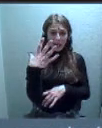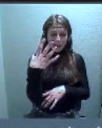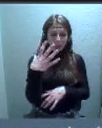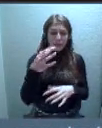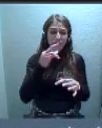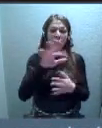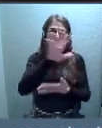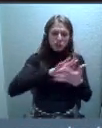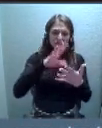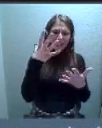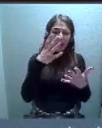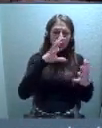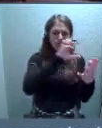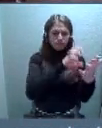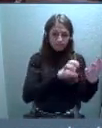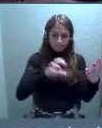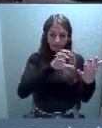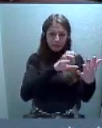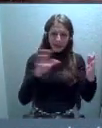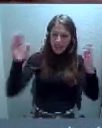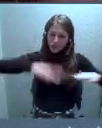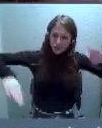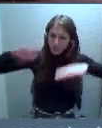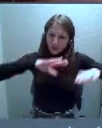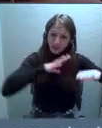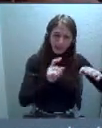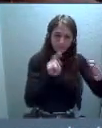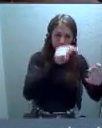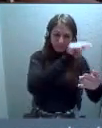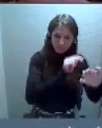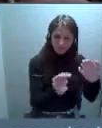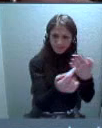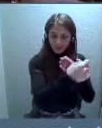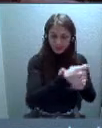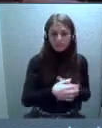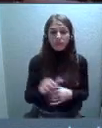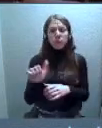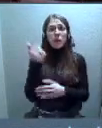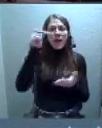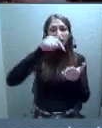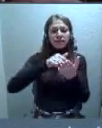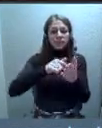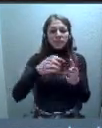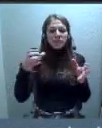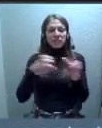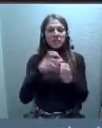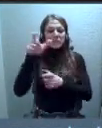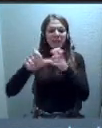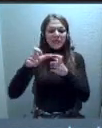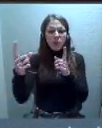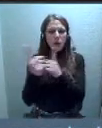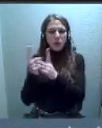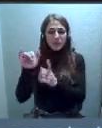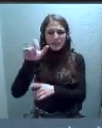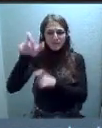ainsi démontrer en même temps le handicap sur les 5 continents. Donc on va commencer avec les Papous, on va traverser, on va relier l'Océanie à l'Asie, une